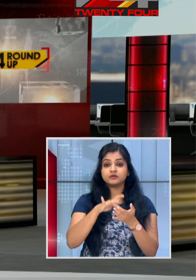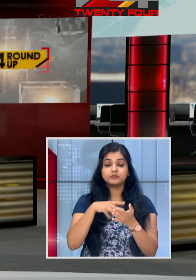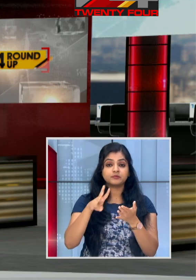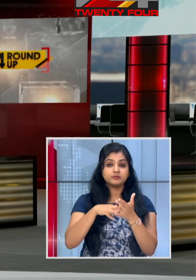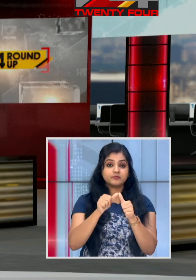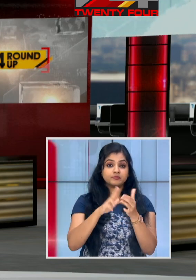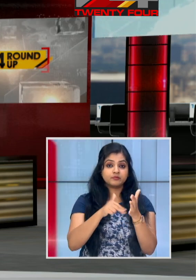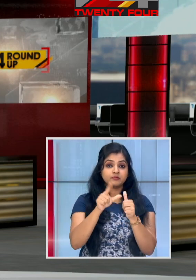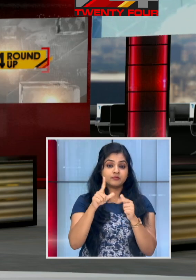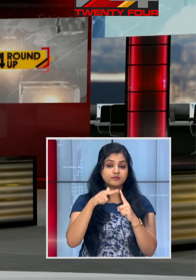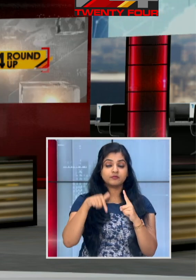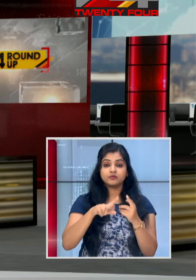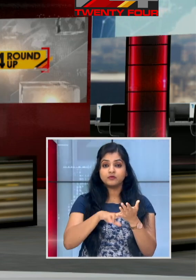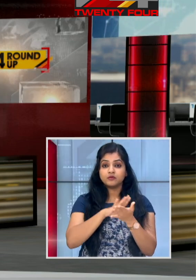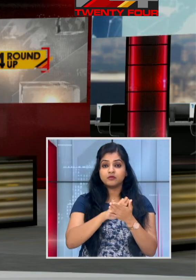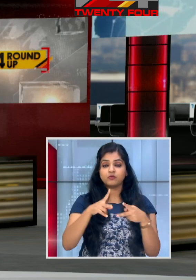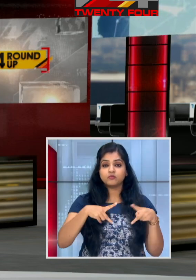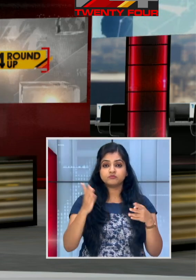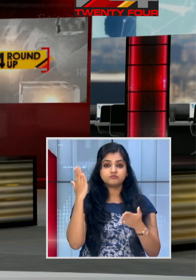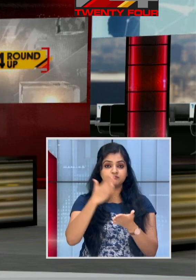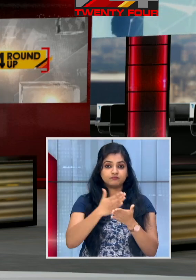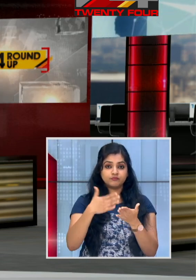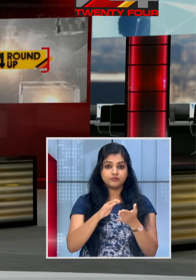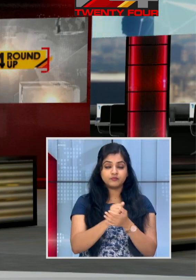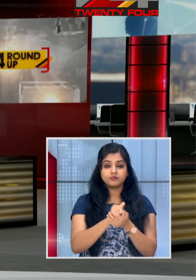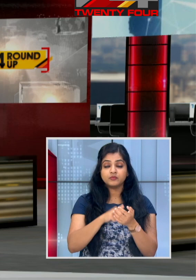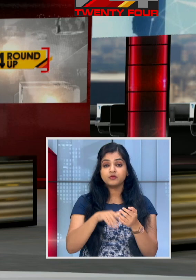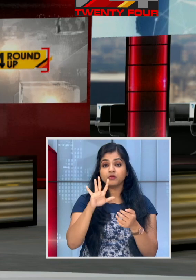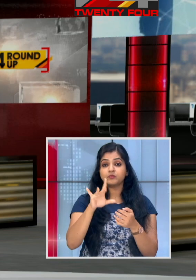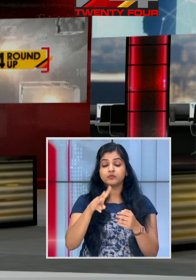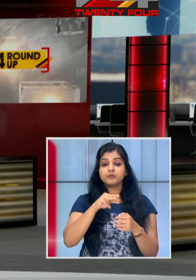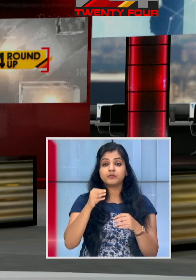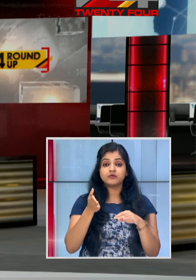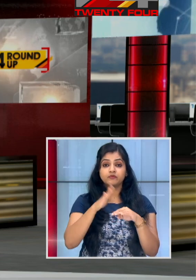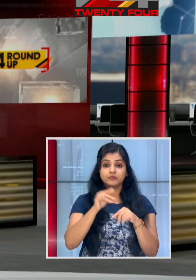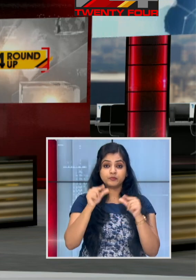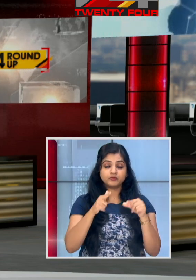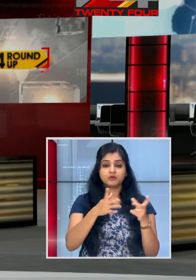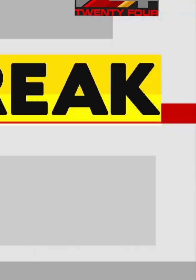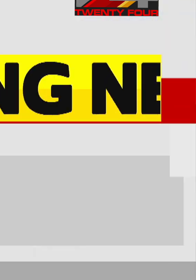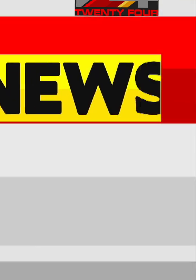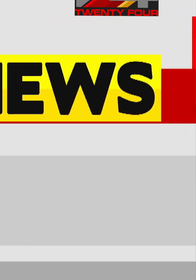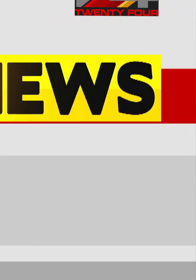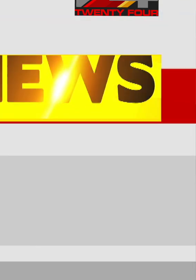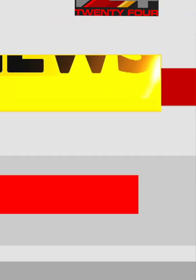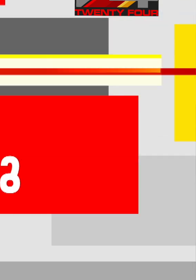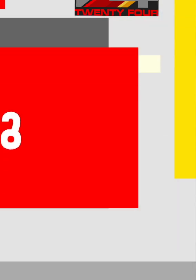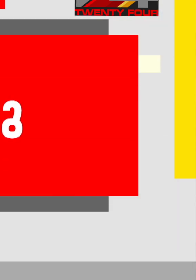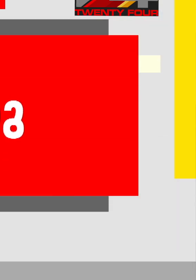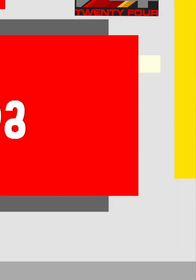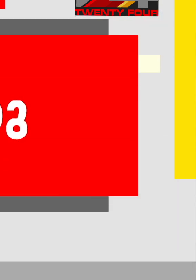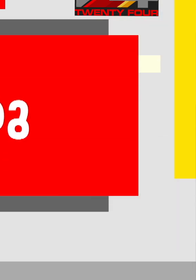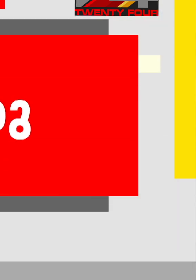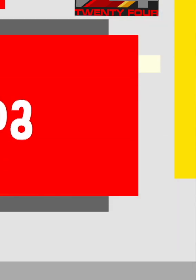പ്രളയം രൂക്ഷമായ ഹിമാചൽ പ്രദേശിൽ കുടുങ്ങിക്കിടക്കുന്നത് 51 മലയാളികളെന്ന് സംസ്ഥാന സർക്കാരിന്റെ ഡൽഹിയിലെ പ്രതിനിധി കെ വി തോമസ് പറഞ്ഞു. ആശങ്കപ്പെടേണ്ട